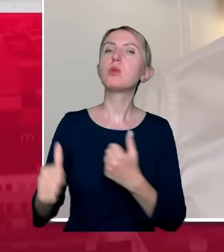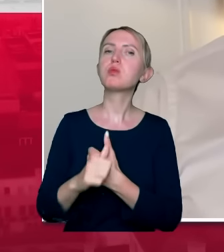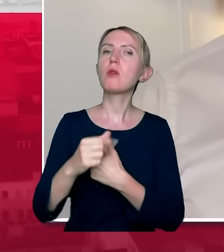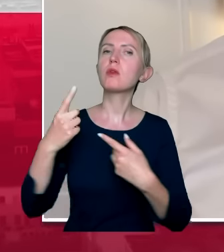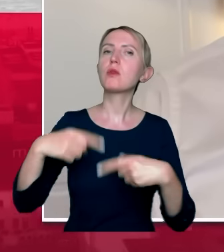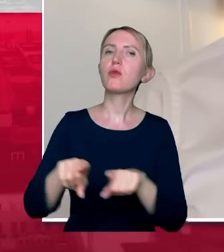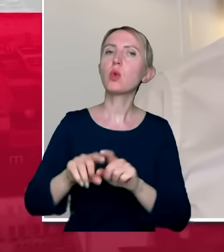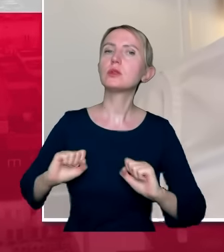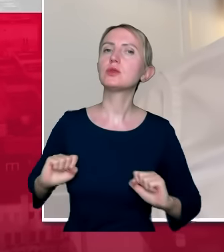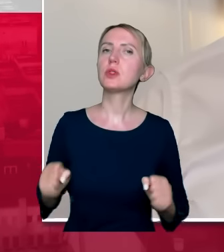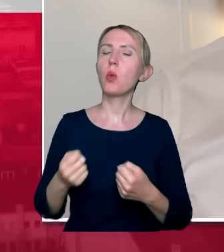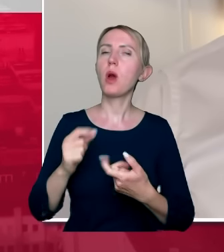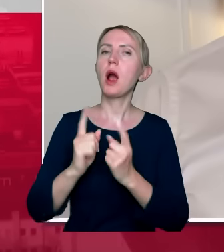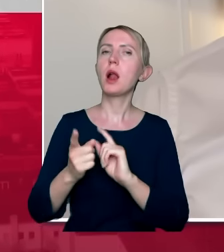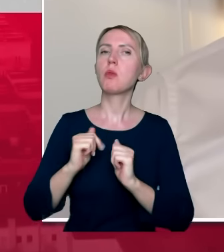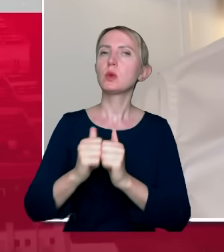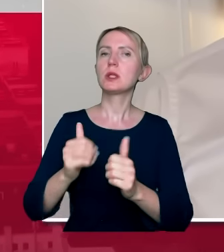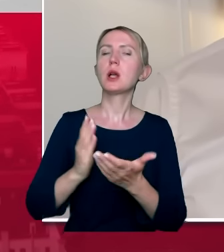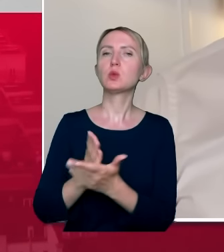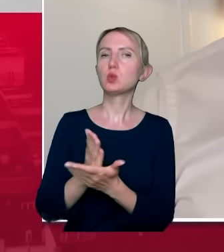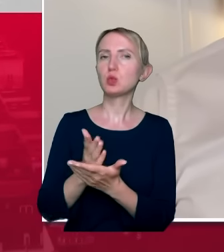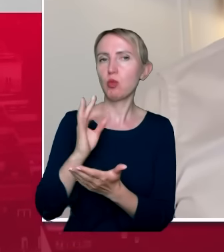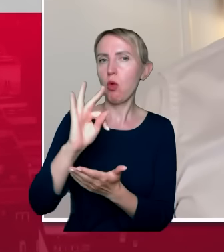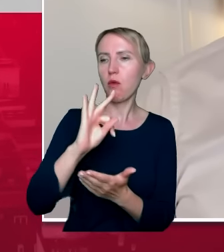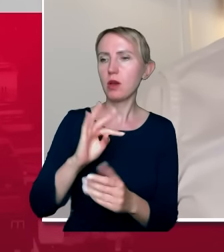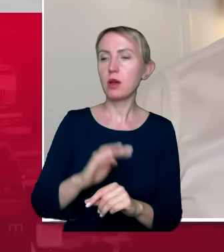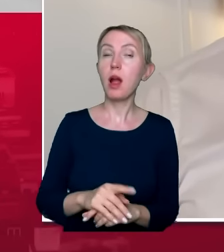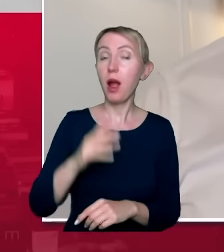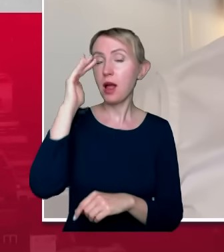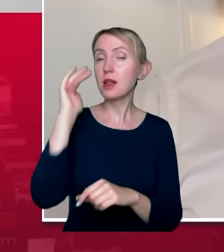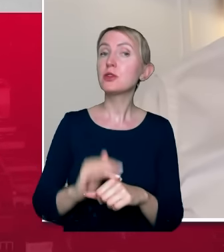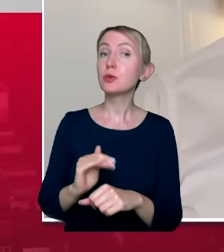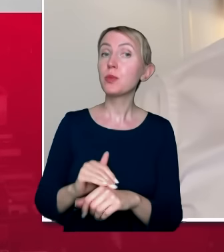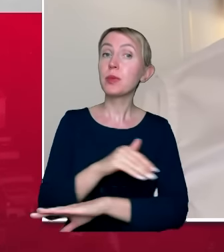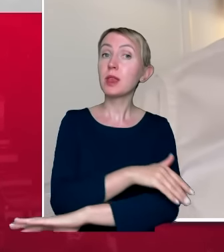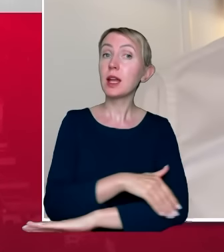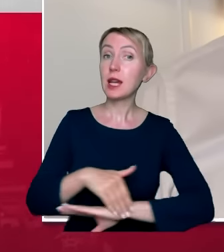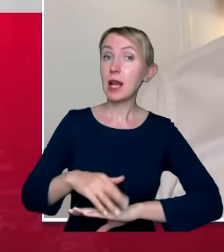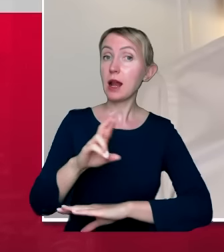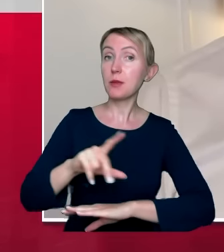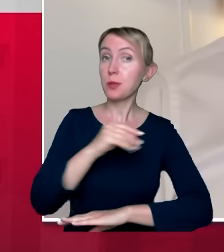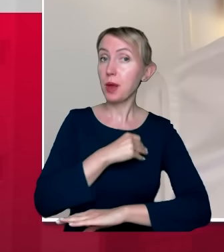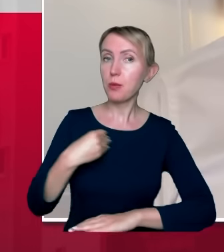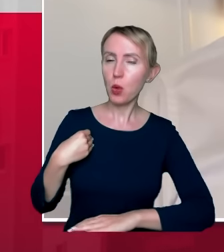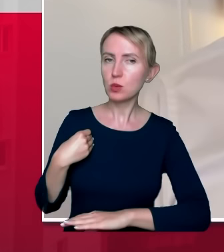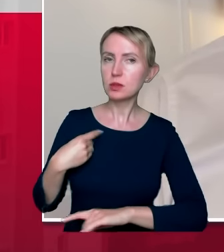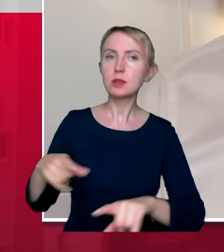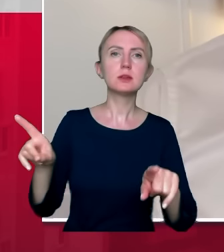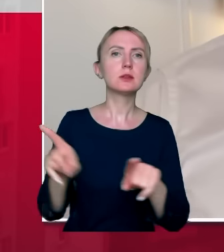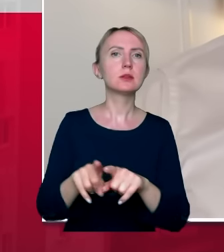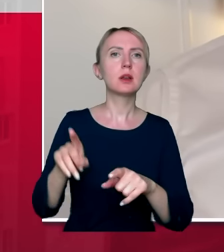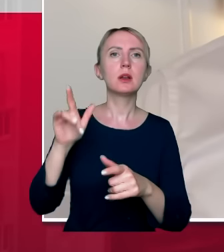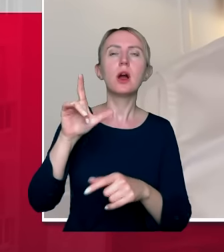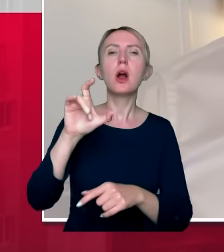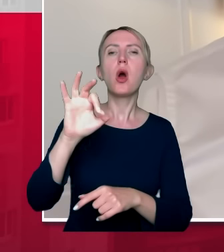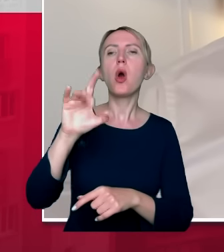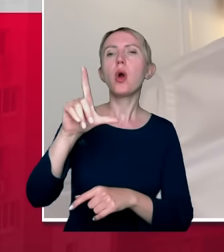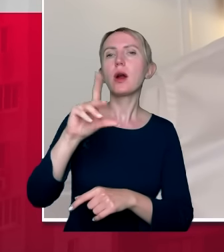czynności lub zadań służbowych. Przypomnę Państwu tylko, że granica Rzeczypospolitej jest również na Okęciu.